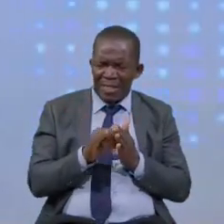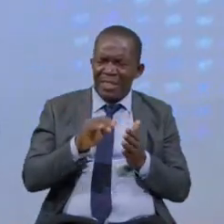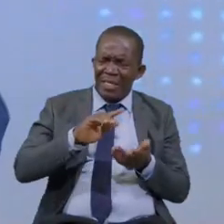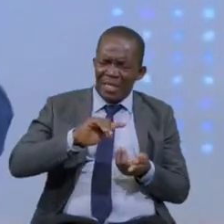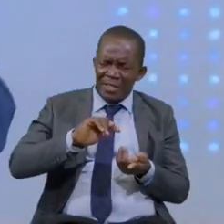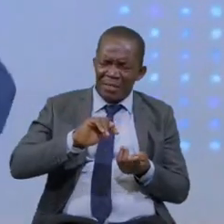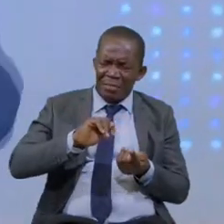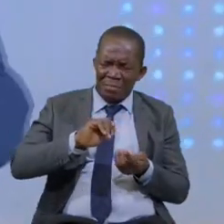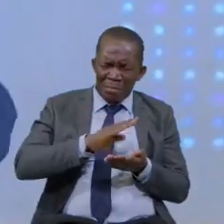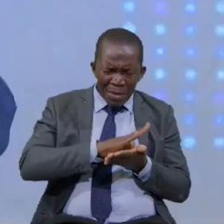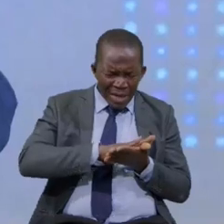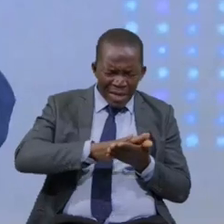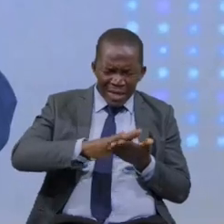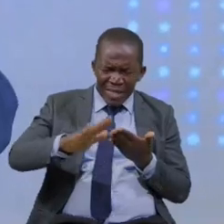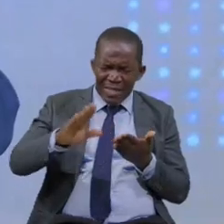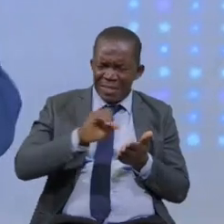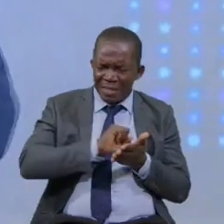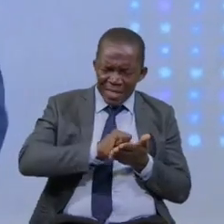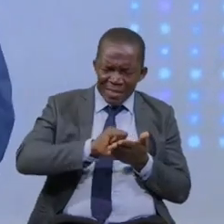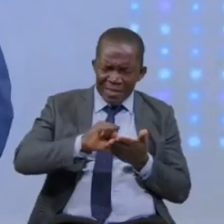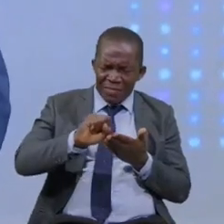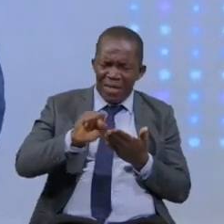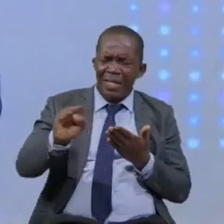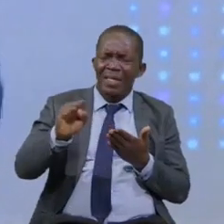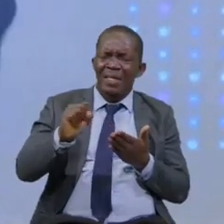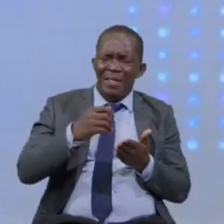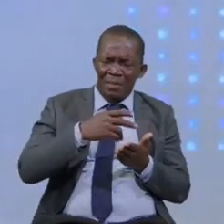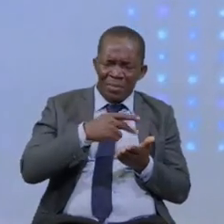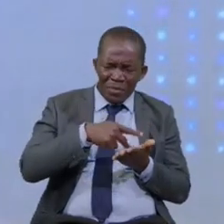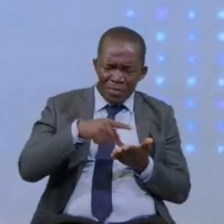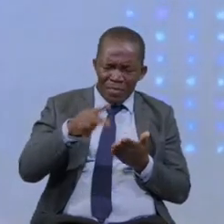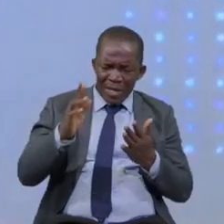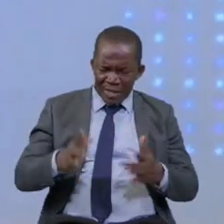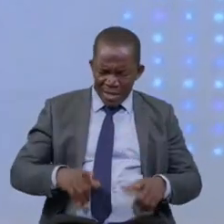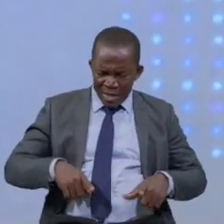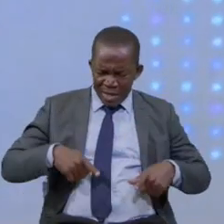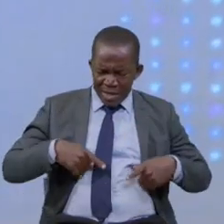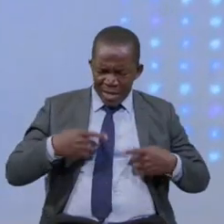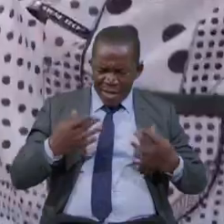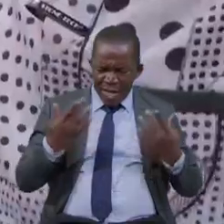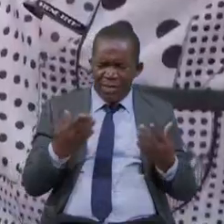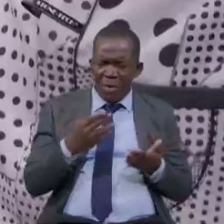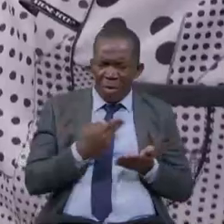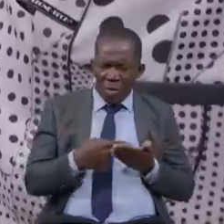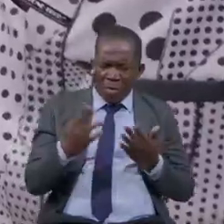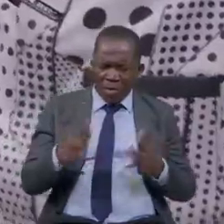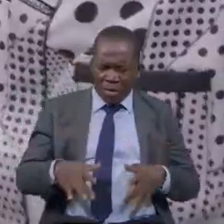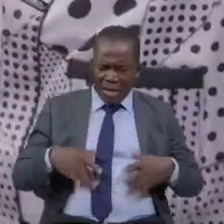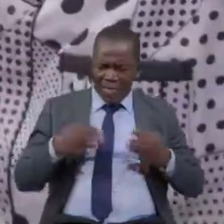vie transparente et sanctifiée, purifiée, cette vie sainte, accorde-leur cette vie au nom